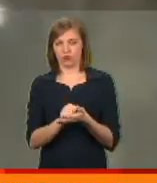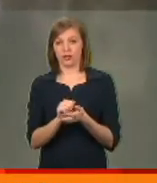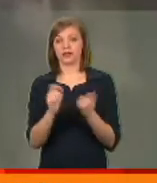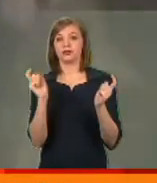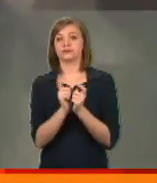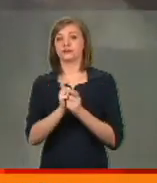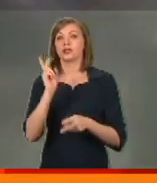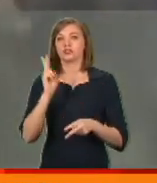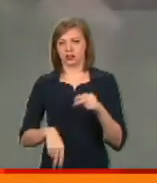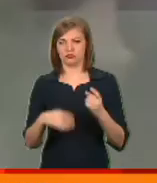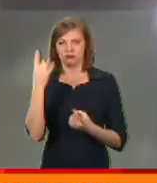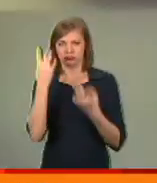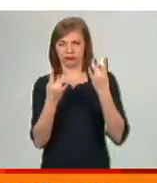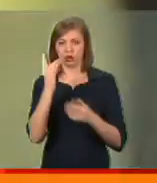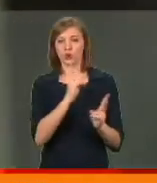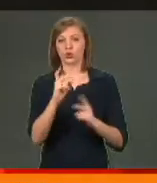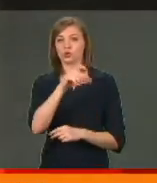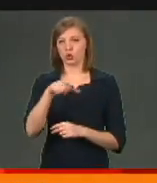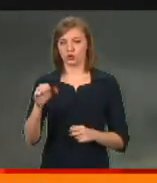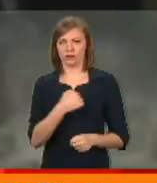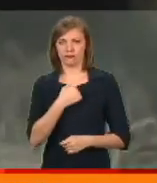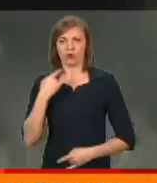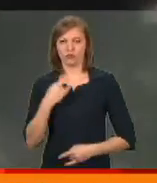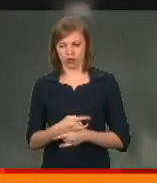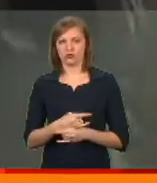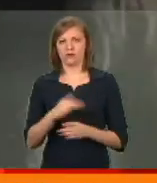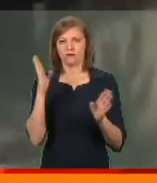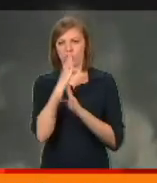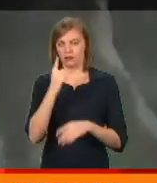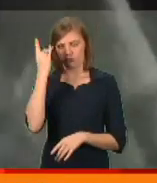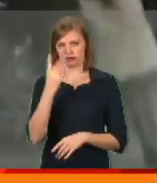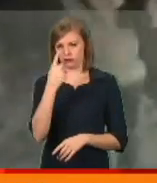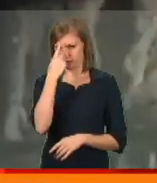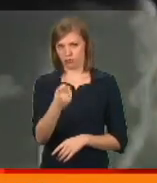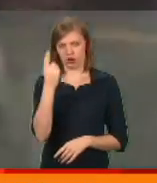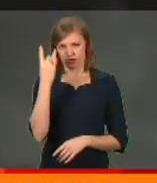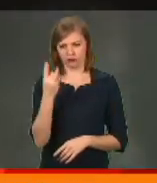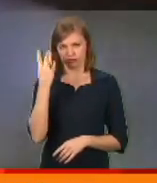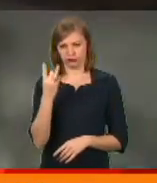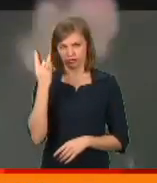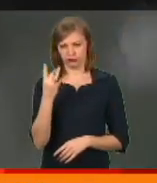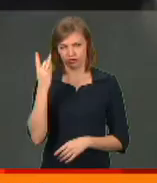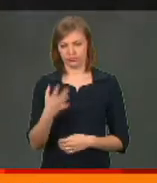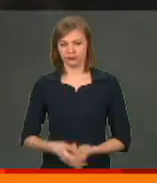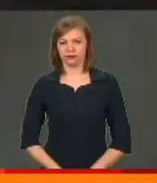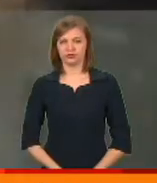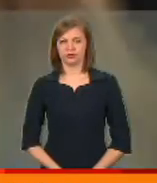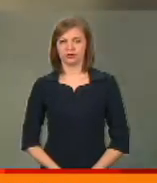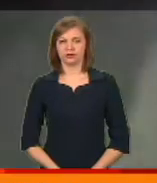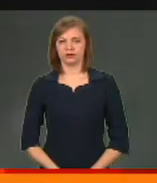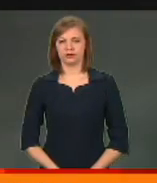Пересварка завершується стріляниною. Хтось із людей у камуфляжі дає у повітря попереджувальну чергу.